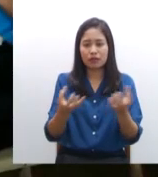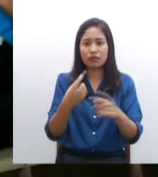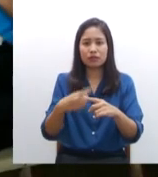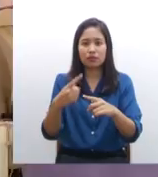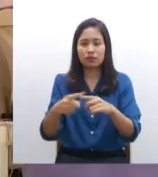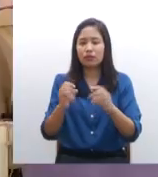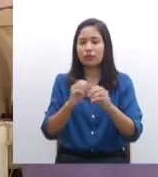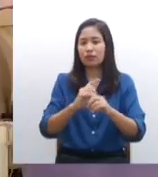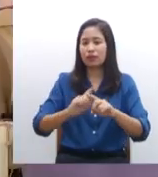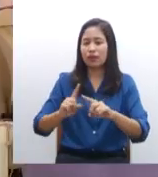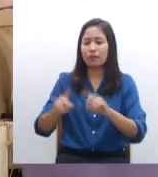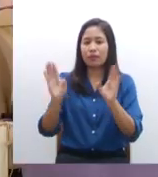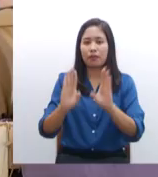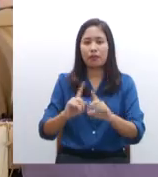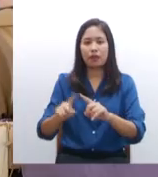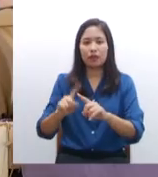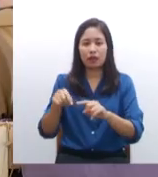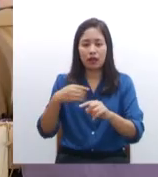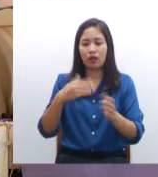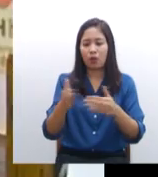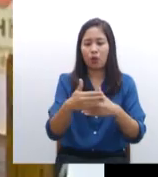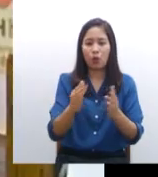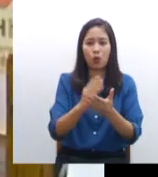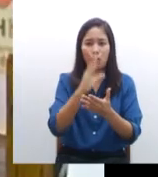ลก่อนและหลังเรียนสอดคล้องกับมาตรฐาน